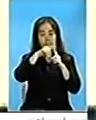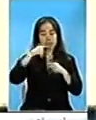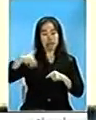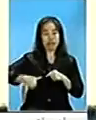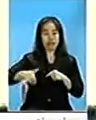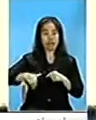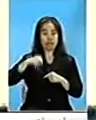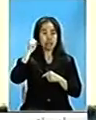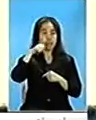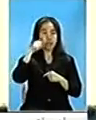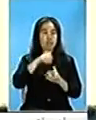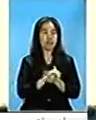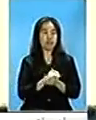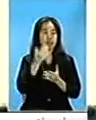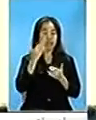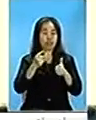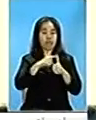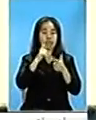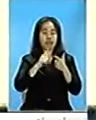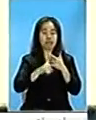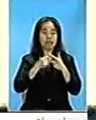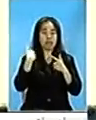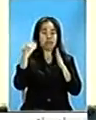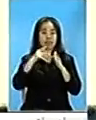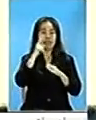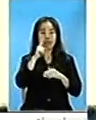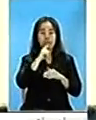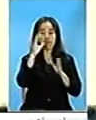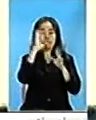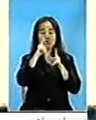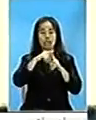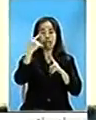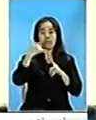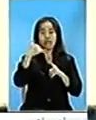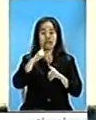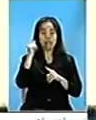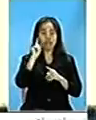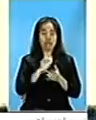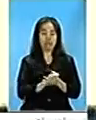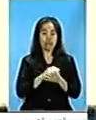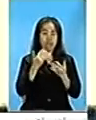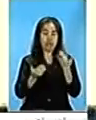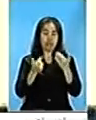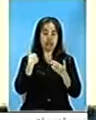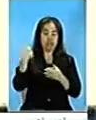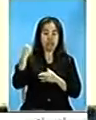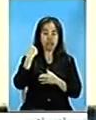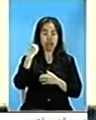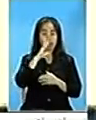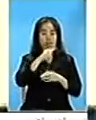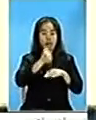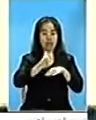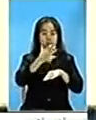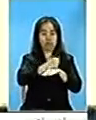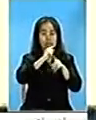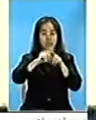าทอยแลนด์หรือประเทศกล้วยๆหรือที่เขาเรียกว่าบานาน่ารีพับลิกอันนี้เป็นภาระหน้าที่ของสภาพัฒนาการเมืองที่จะต้องออกมา